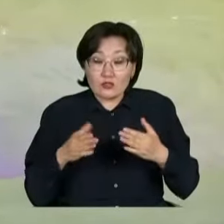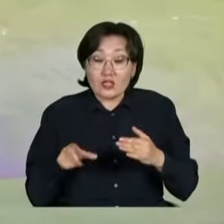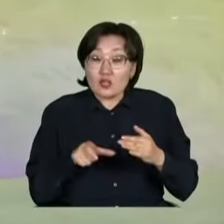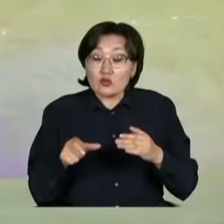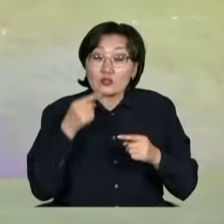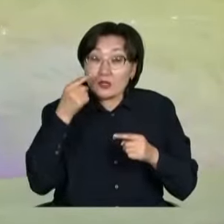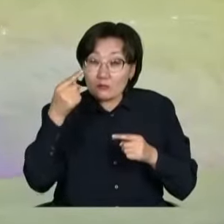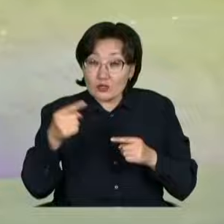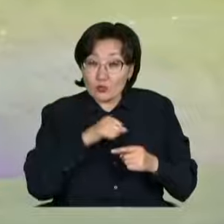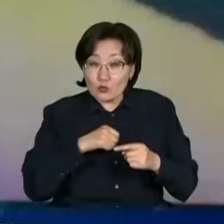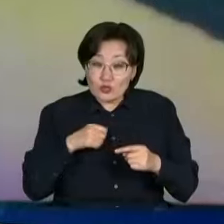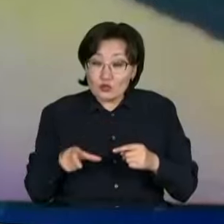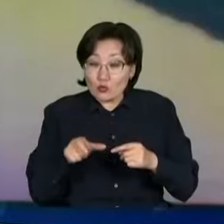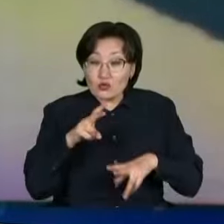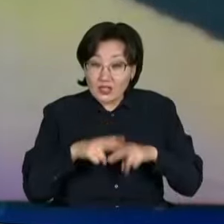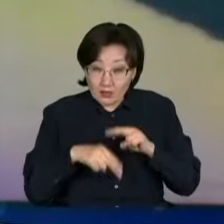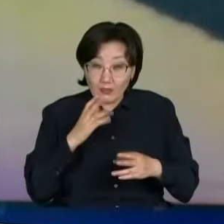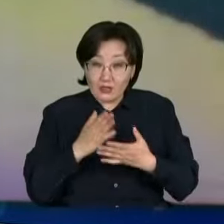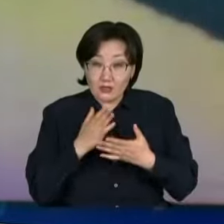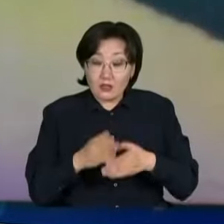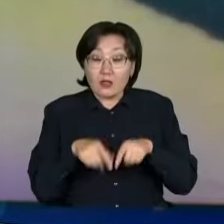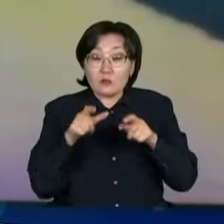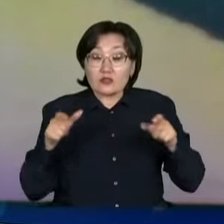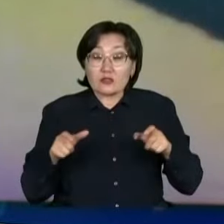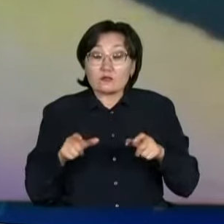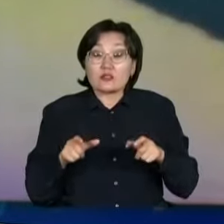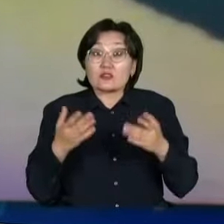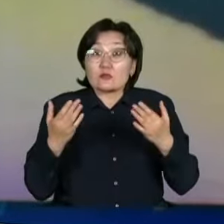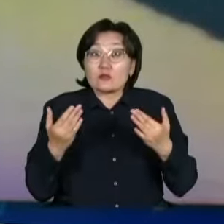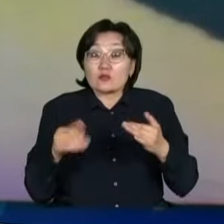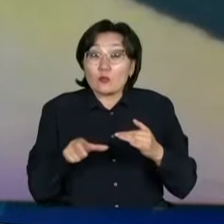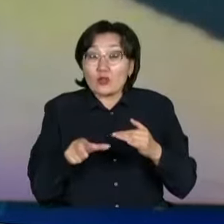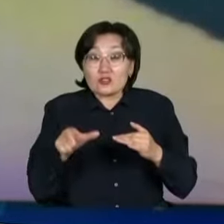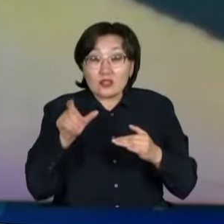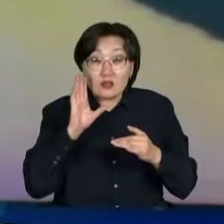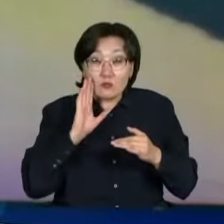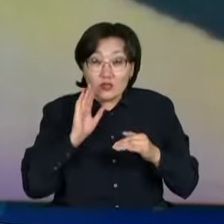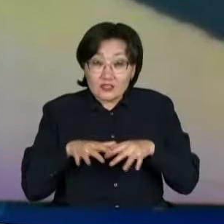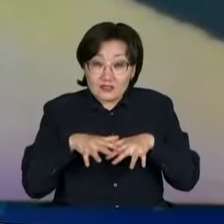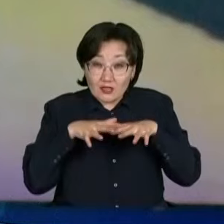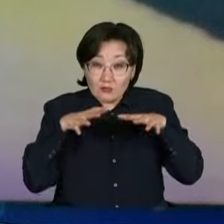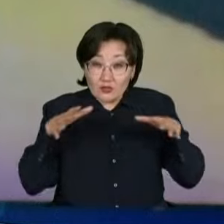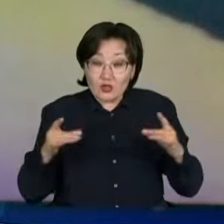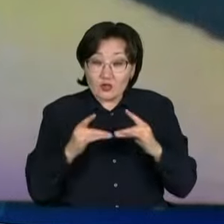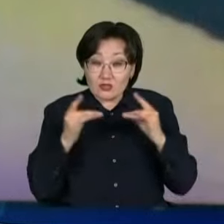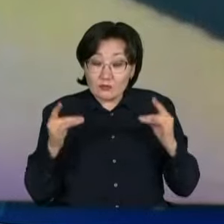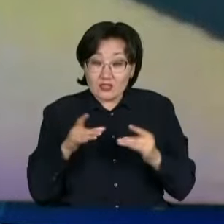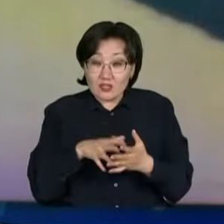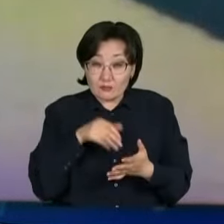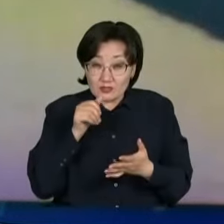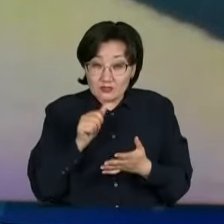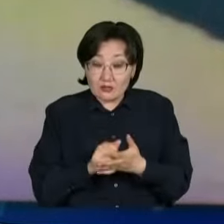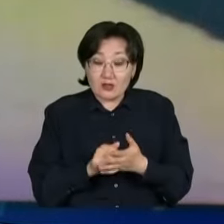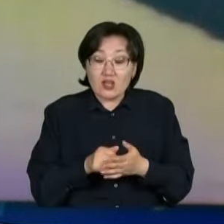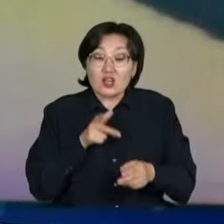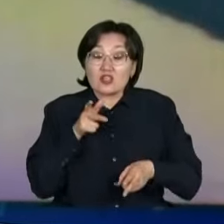өздері жол жасап алып еді. Азаматтар амалдап отырғанмен өзеннің тасыған суы көпірді қиратып тастапты. Ашынған халық